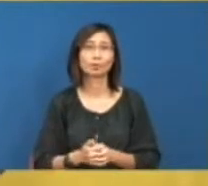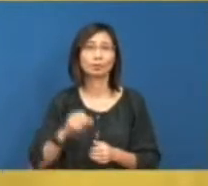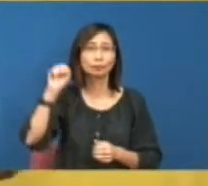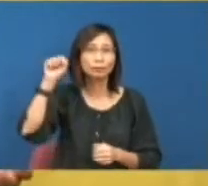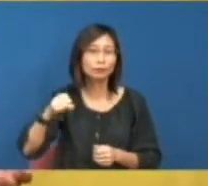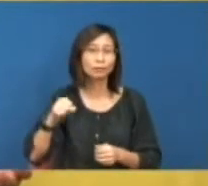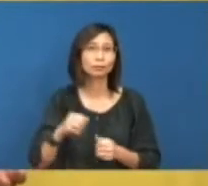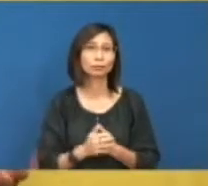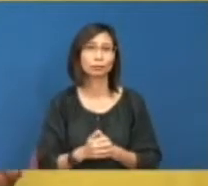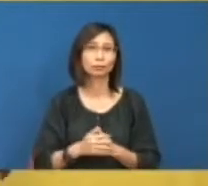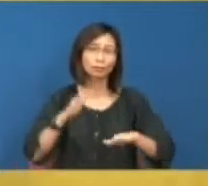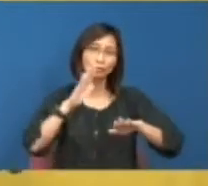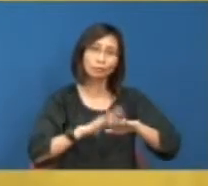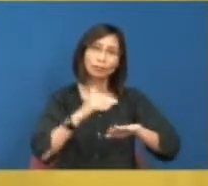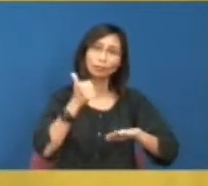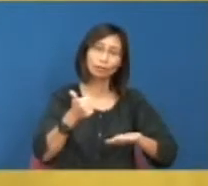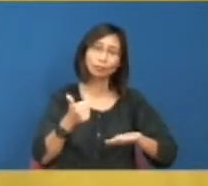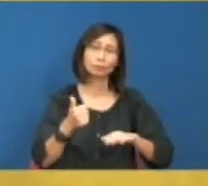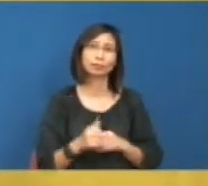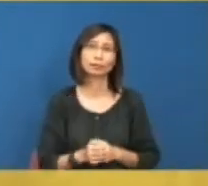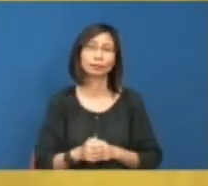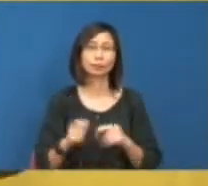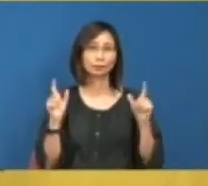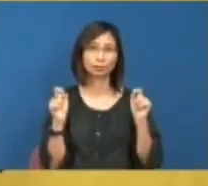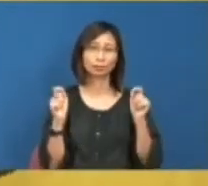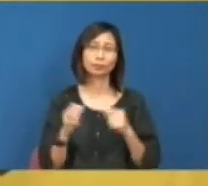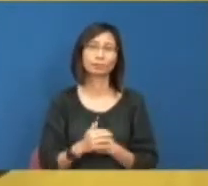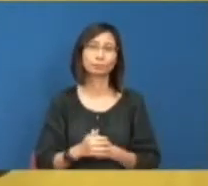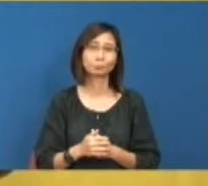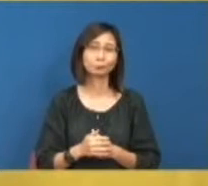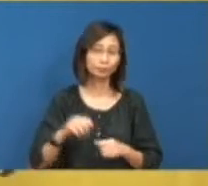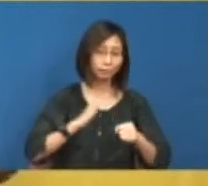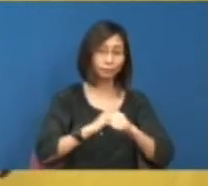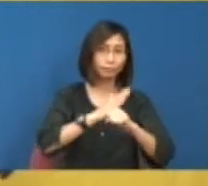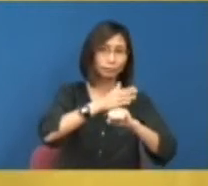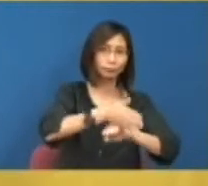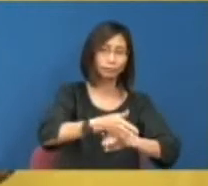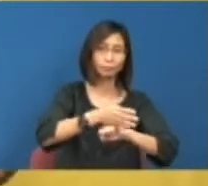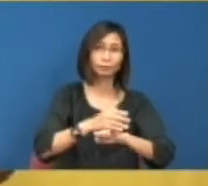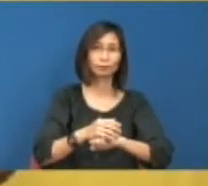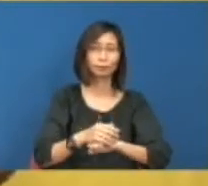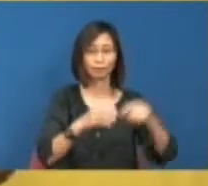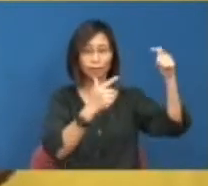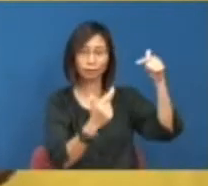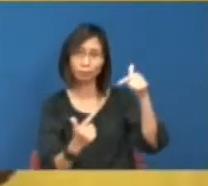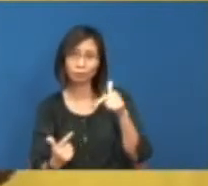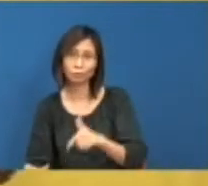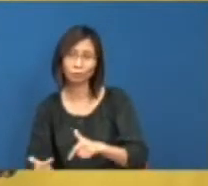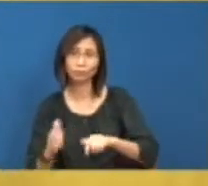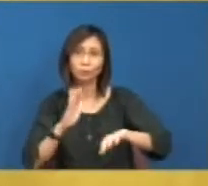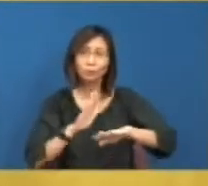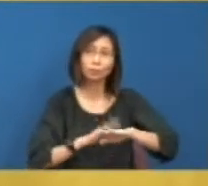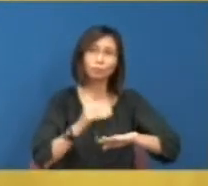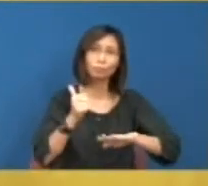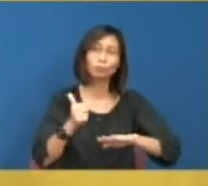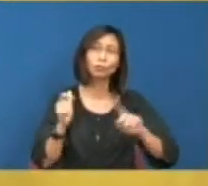理正當嘅理由。呢個所以一個社會嘅運作嘅合理正當嘅理由，用